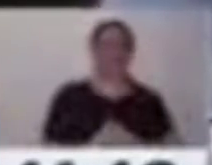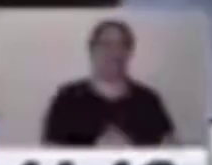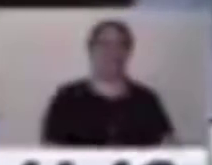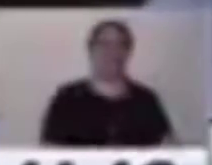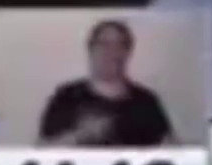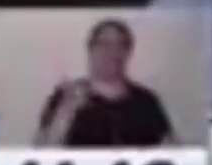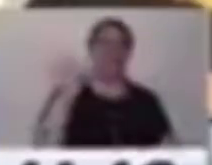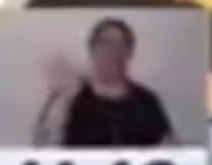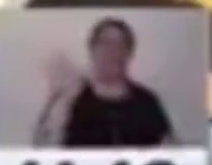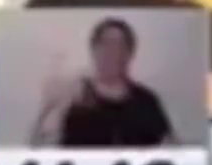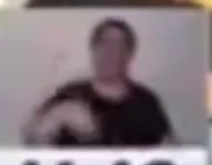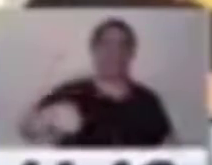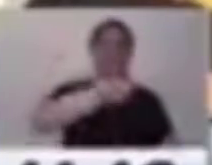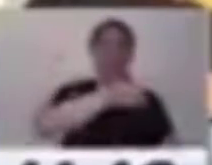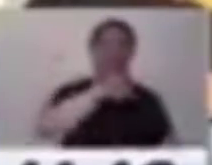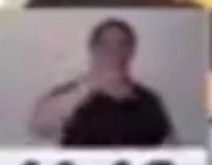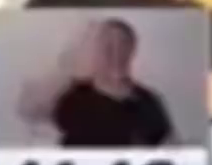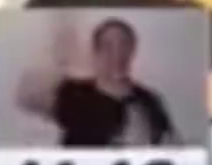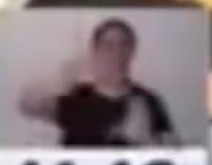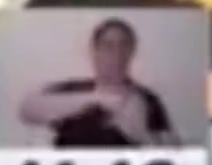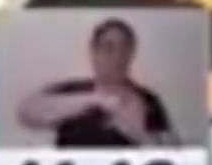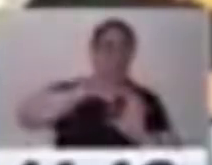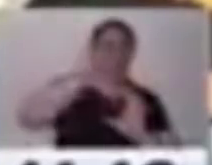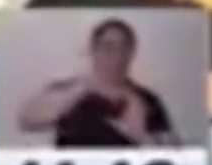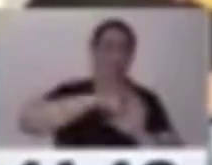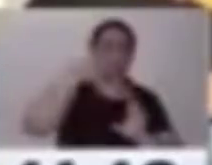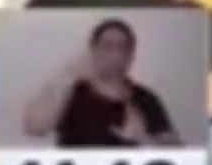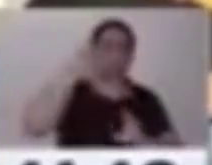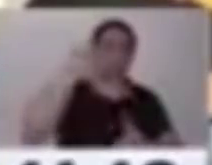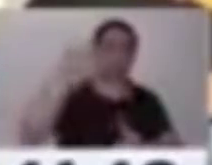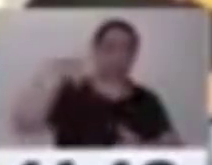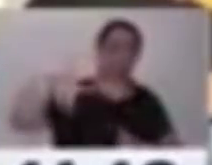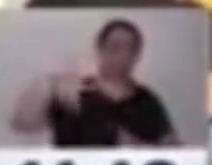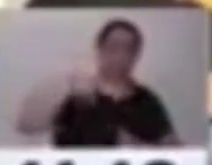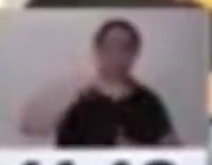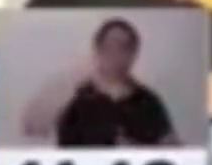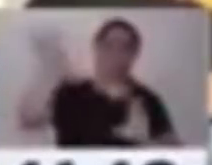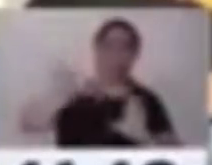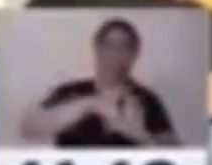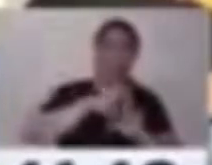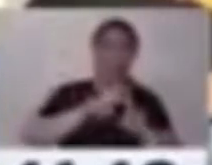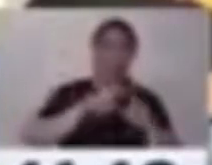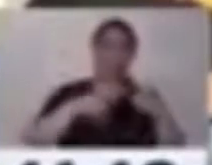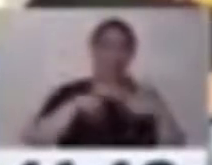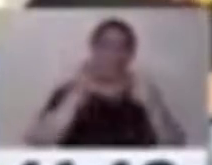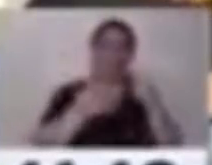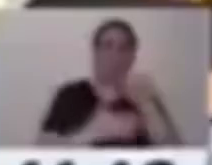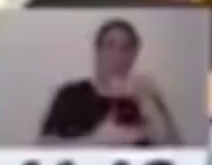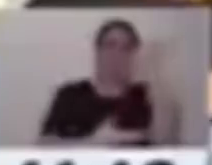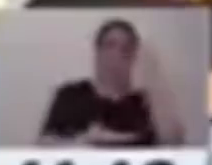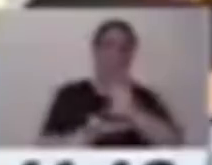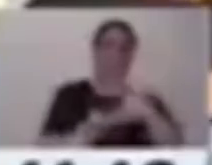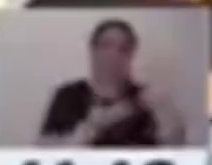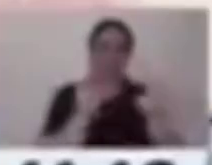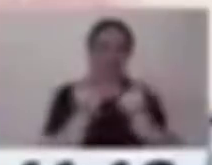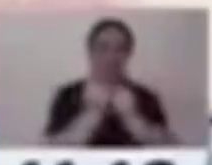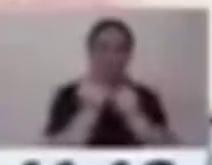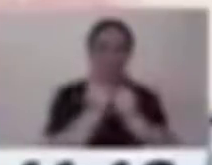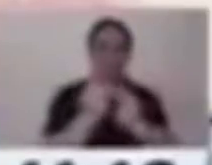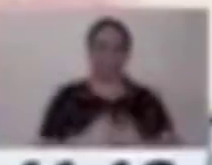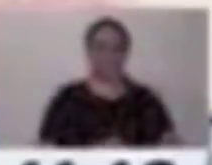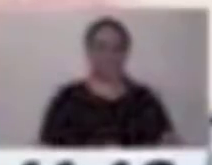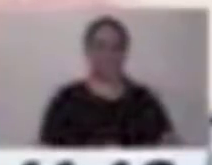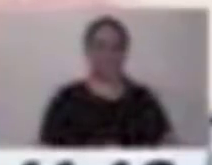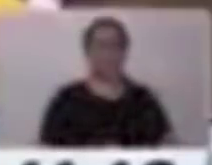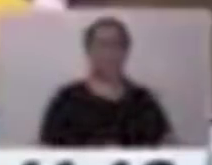maging epektibo at maging epesyente ang serbisyong pinapahatid natin sa publiko, lalo na sa ating mga